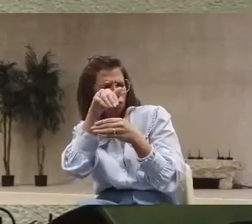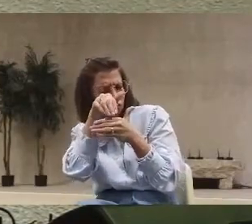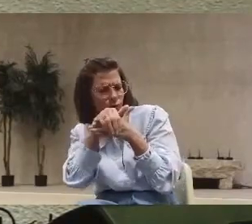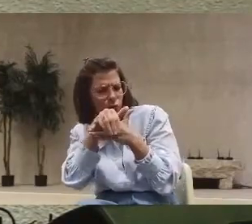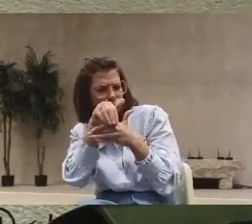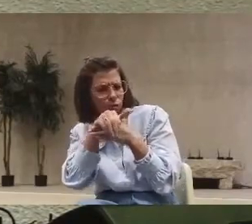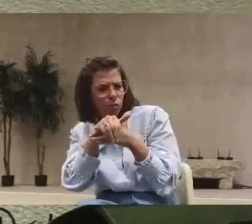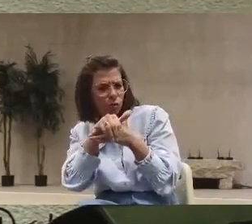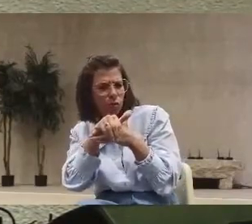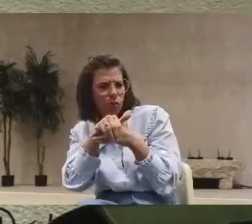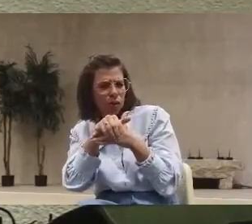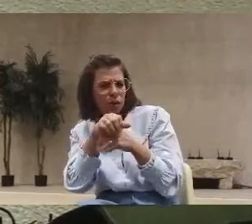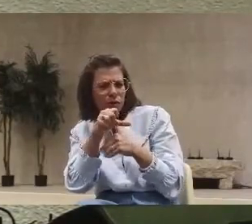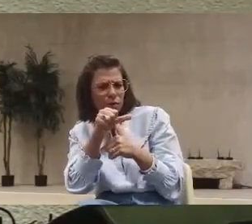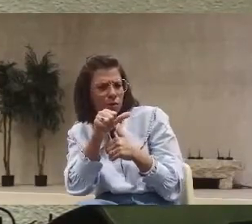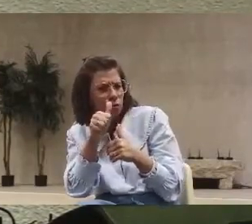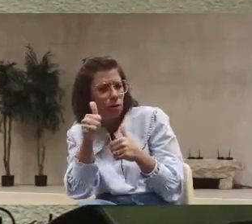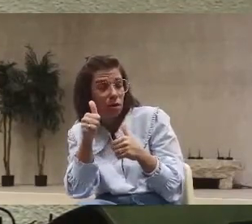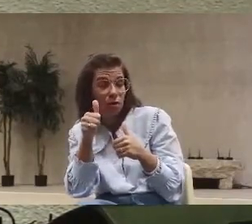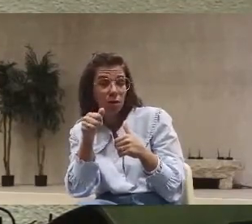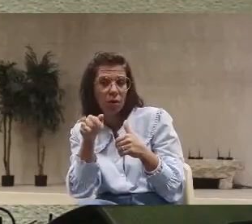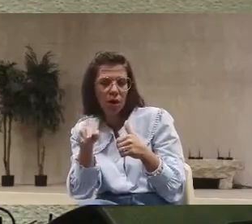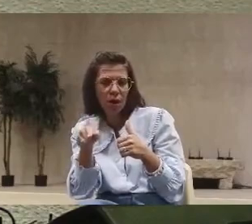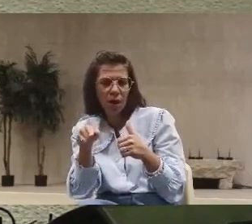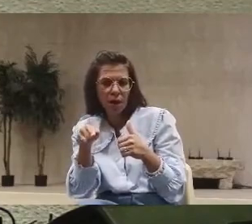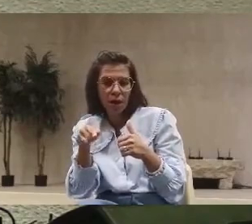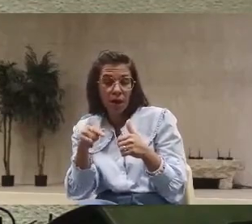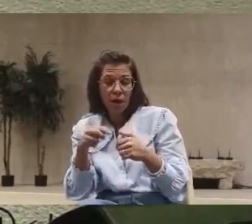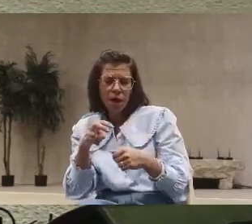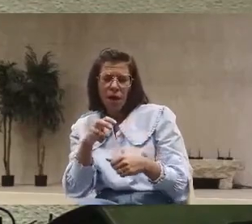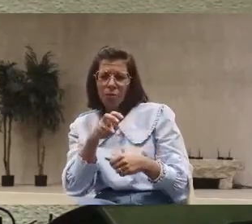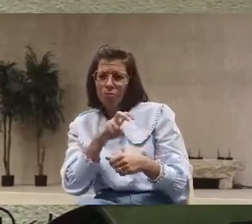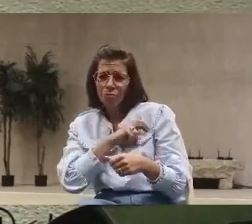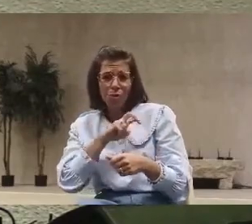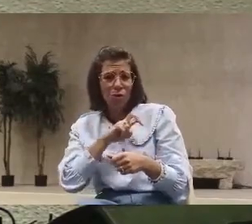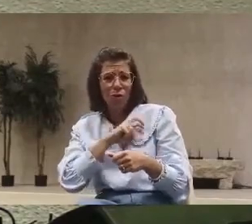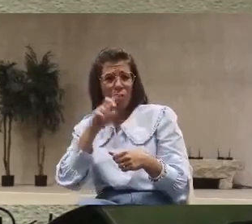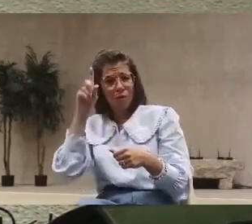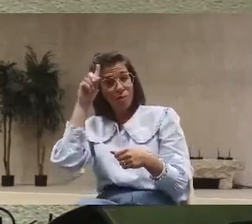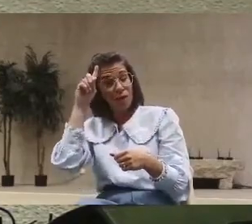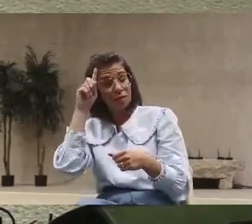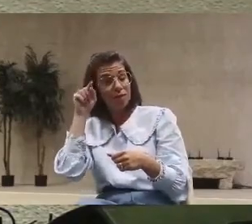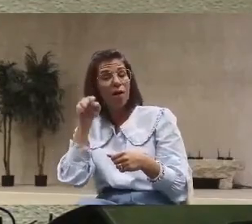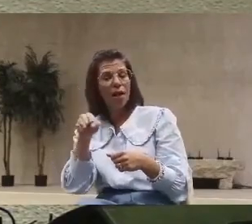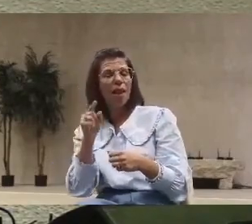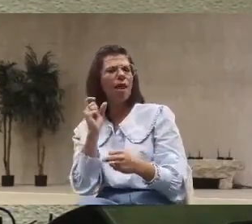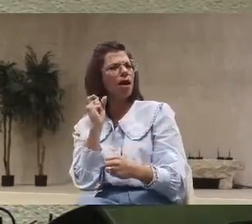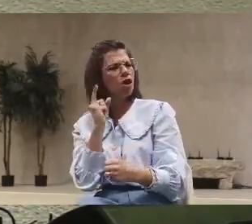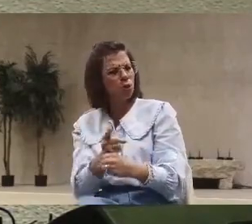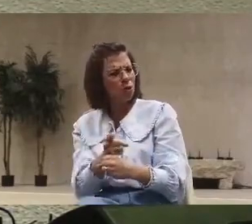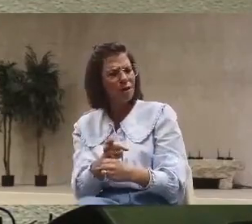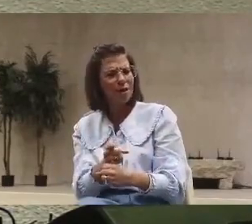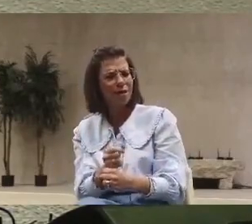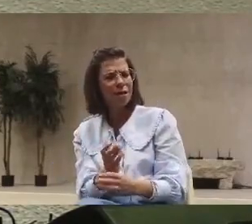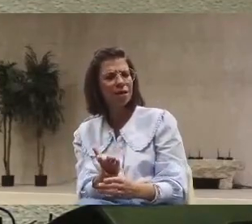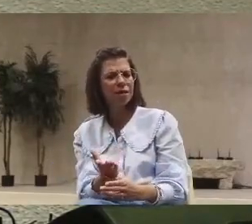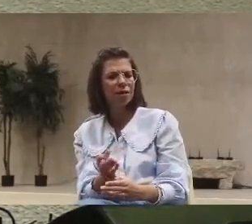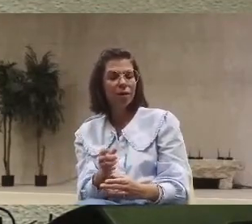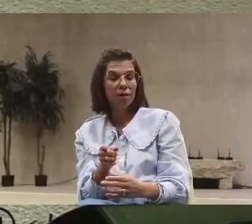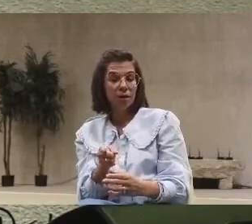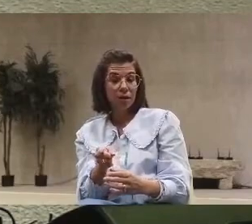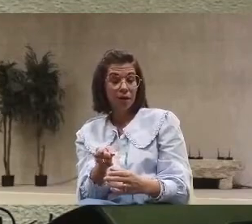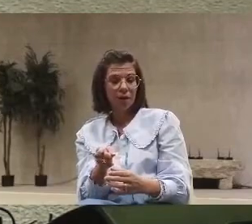bien sûr houleue difficile pour elle et le matin elle